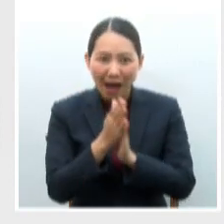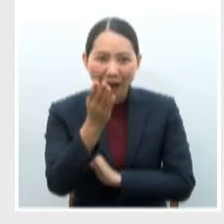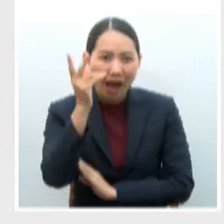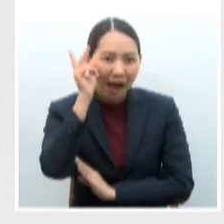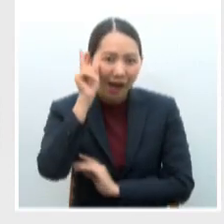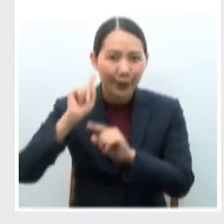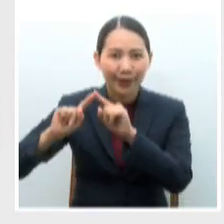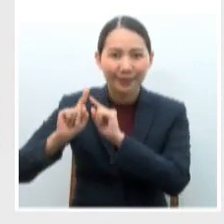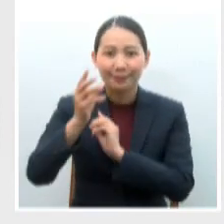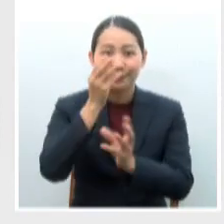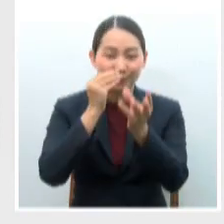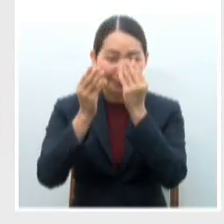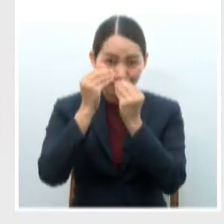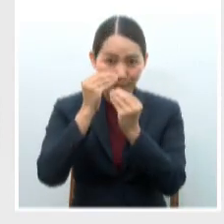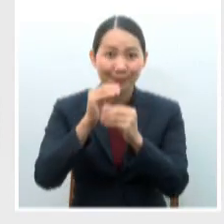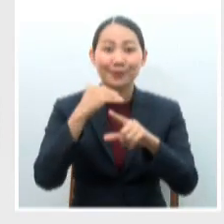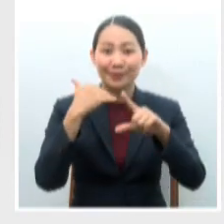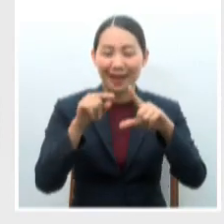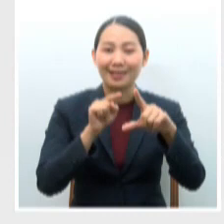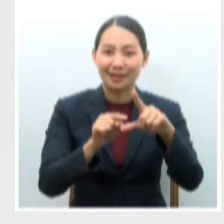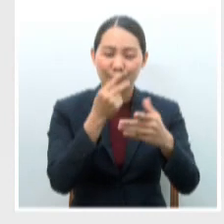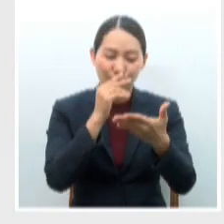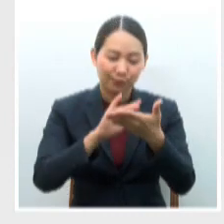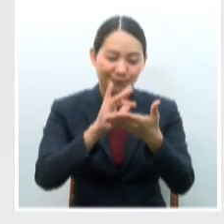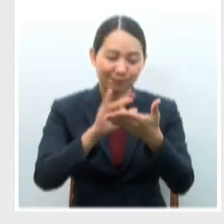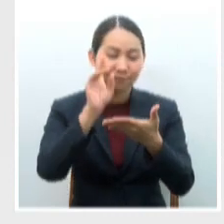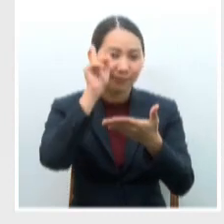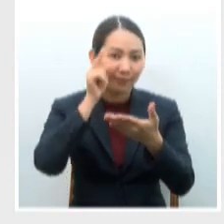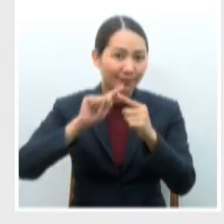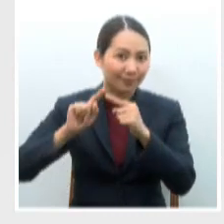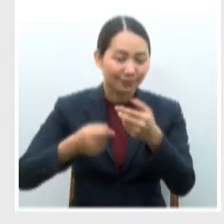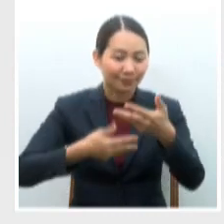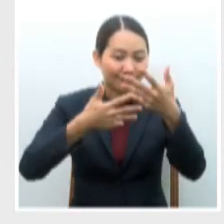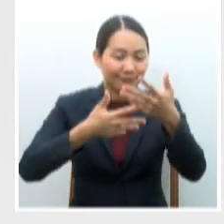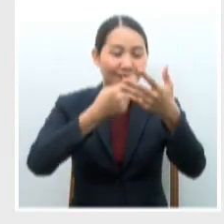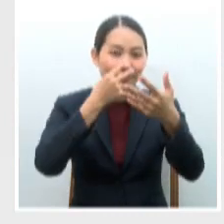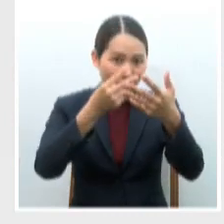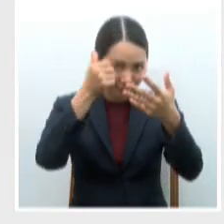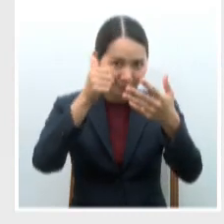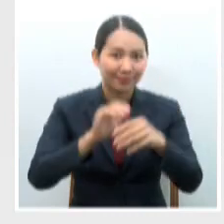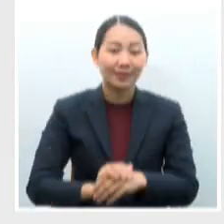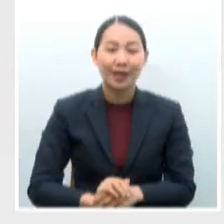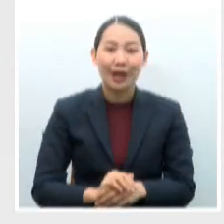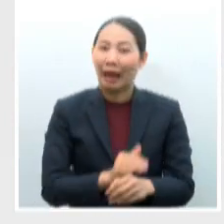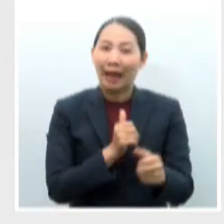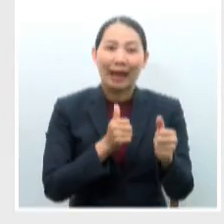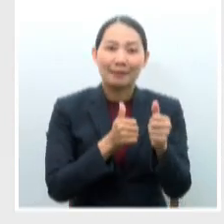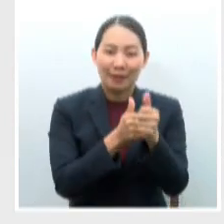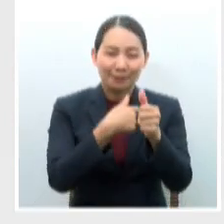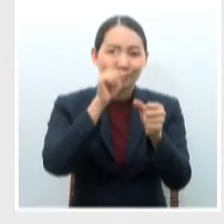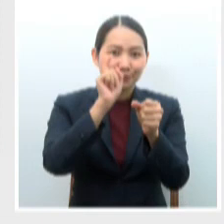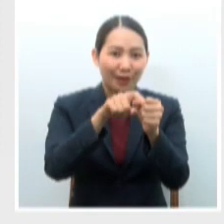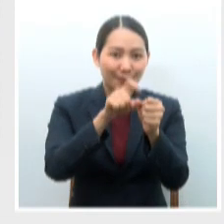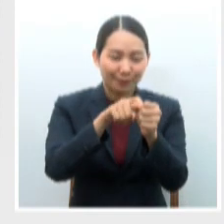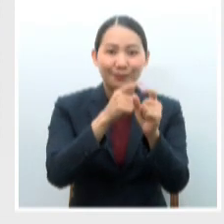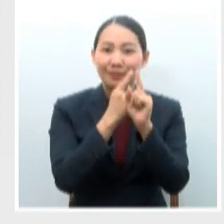LINE OA กันนะคะสแกนกันเข้ามาเพื่อติดตามข่าวสารความเคลื่อนไหวของเราจะได้ครบทุกแพลตฟอร์มครบทุกช่องทางสำหรับ